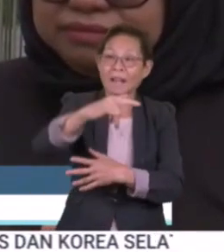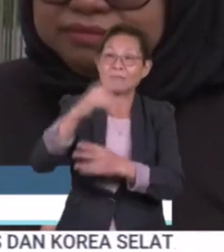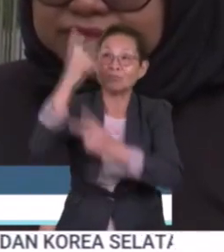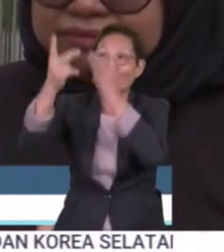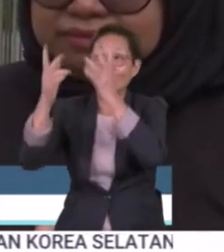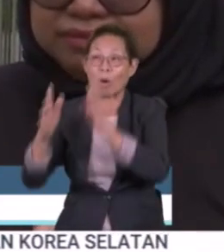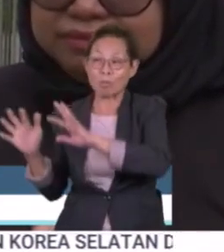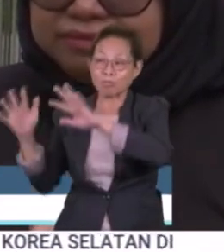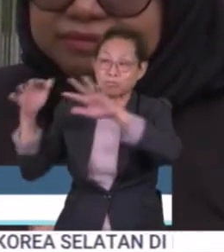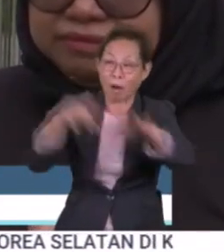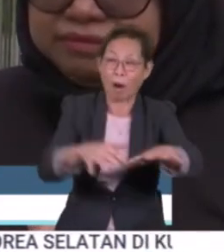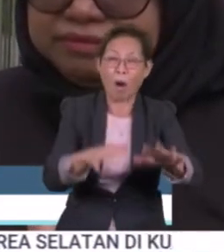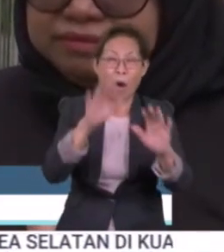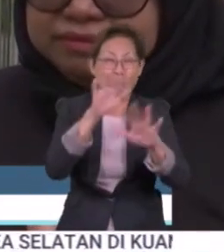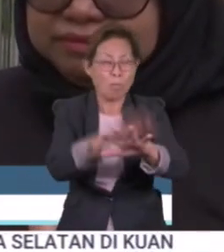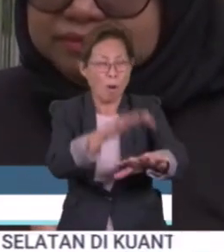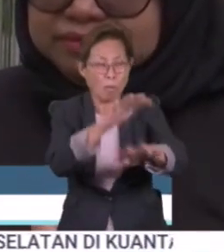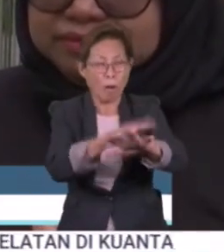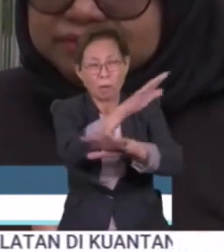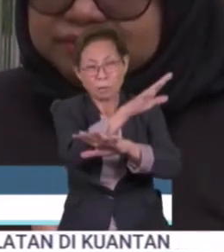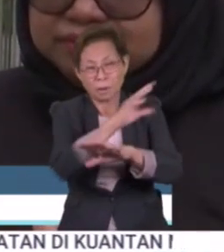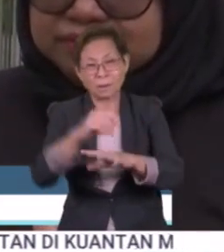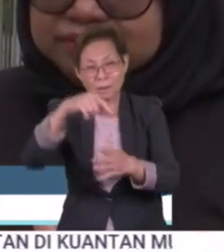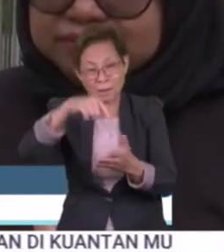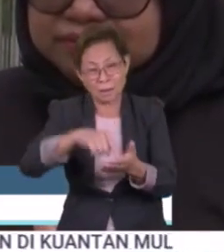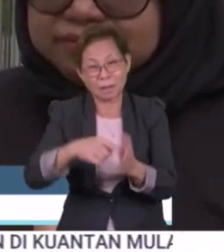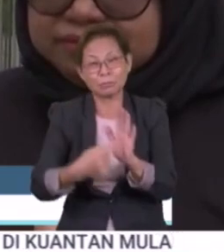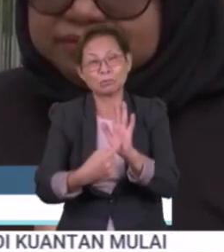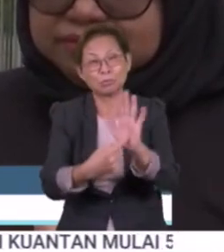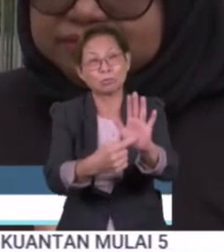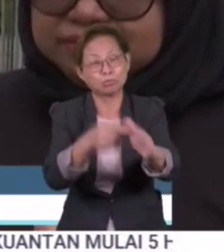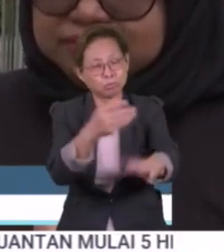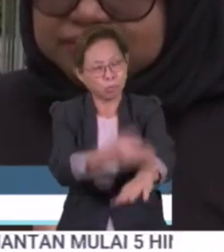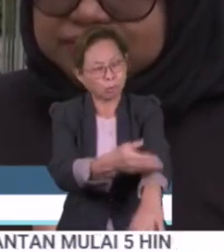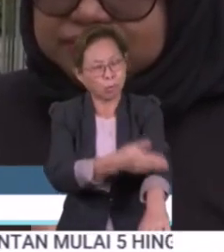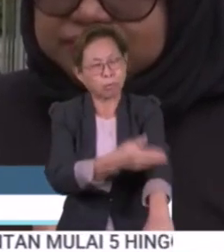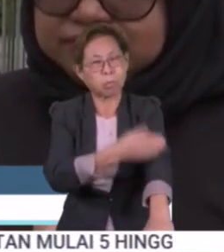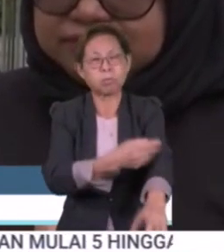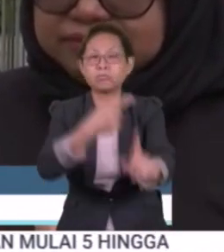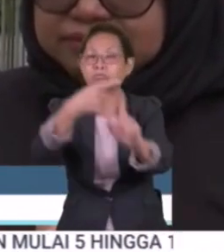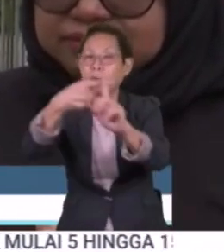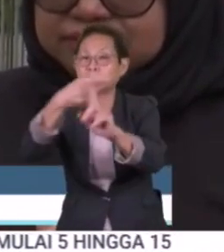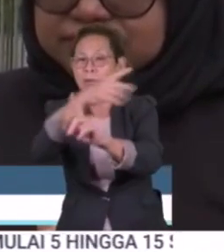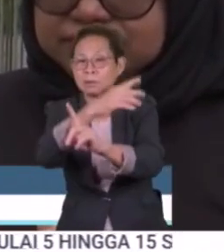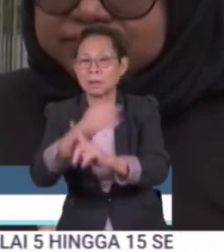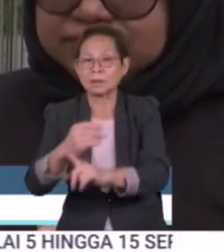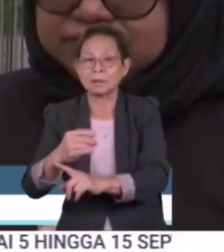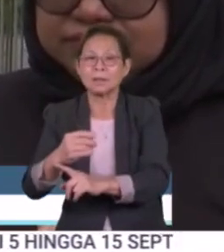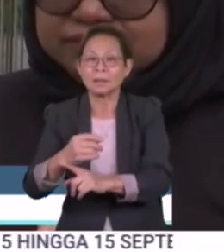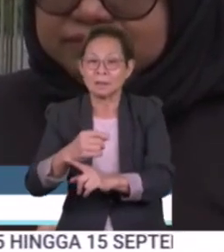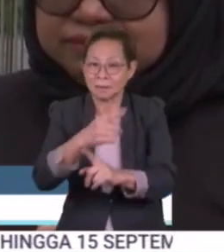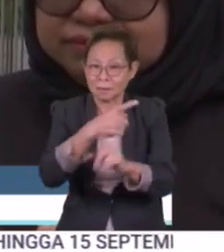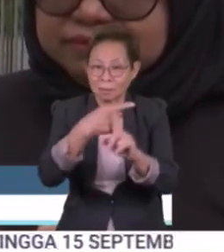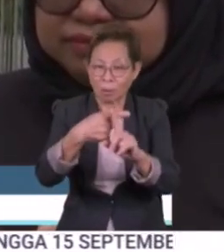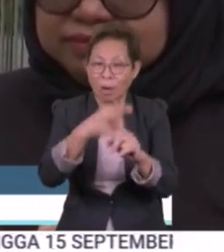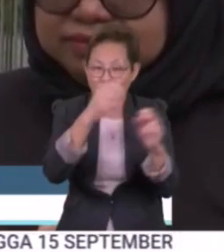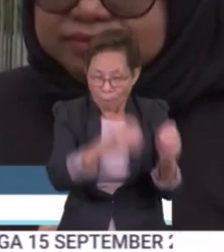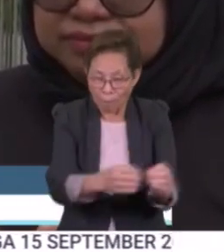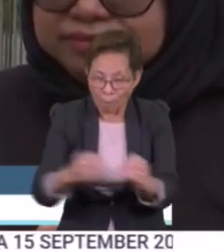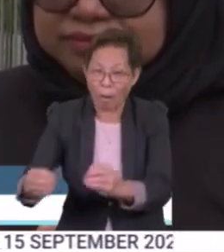bertambah dengan banyak dan ini merupakan perkembangan positif dan usaha-usaha segini